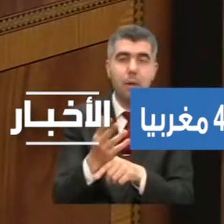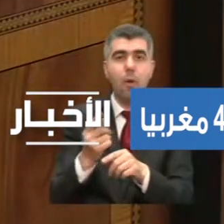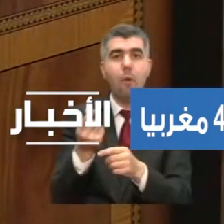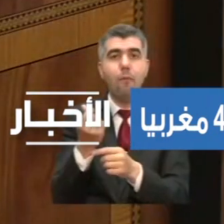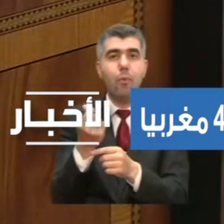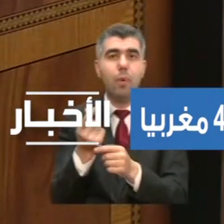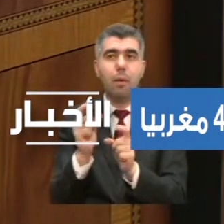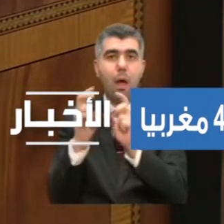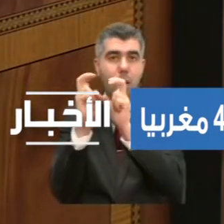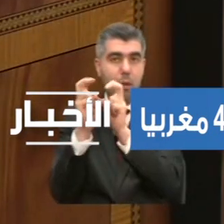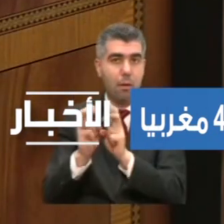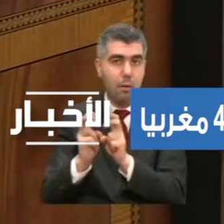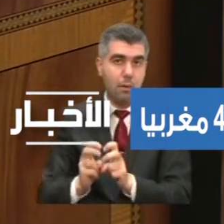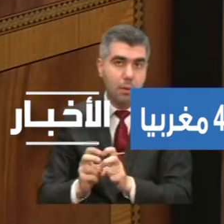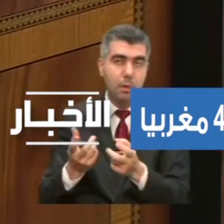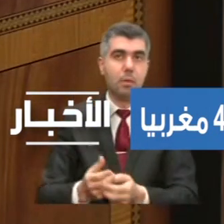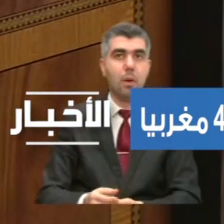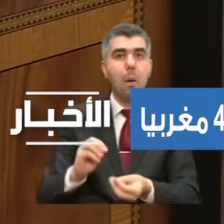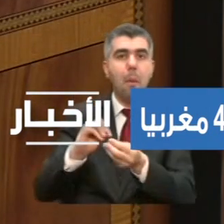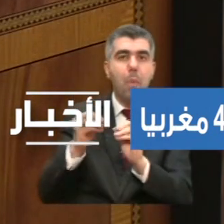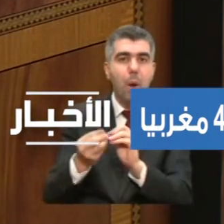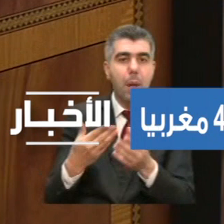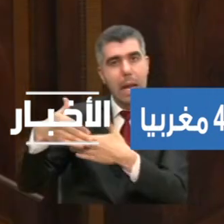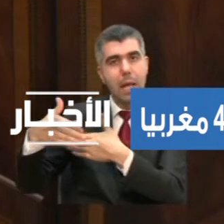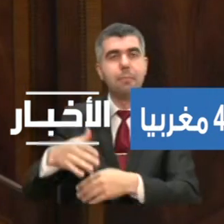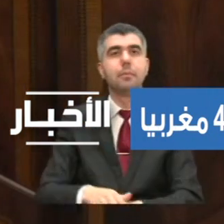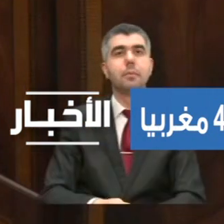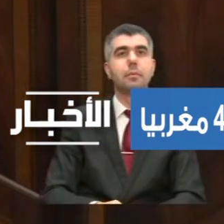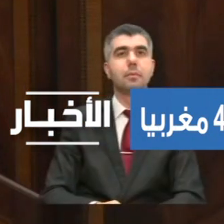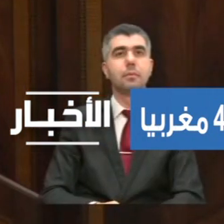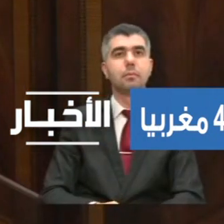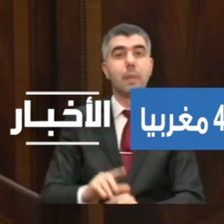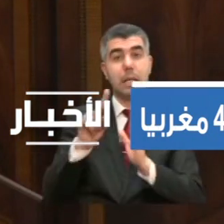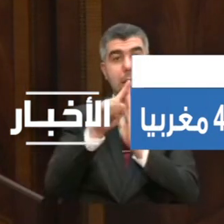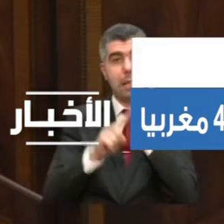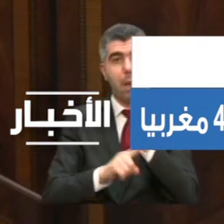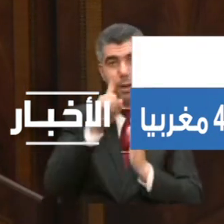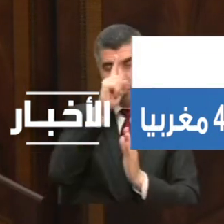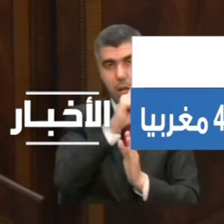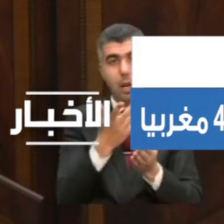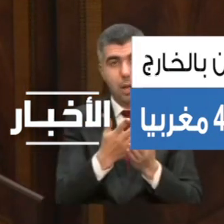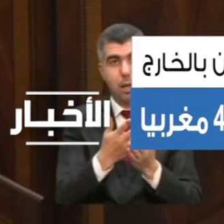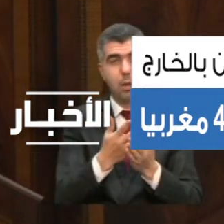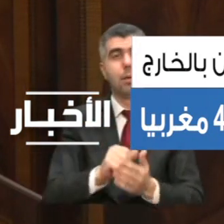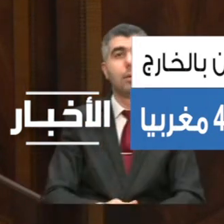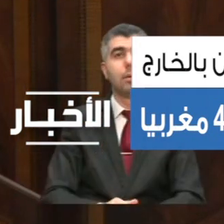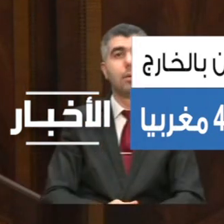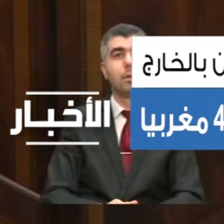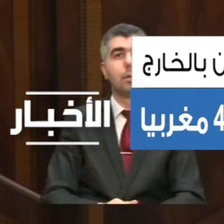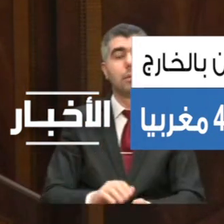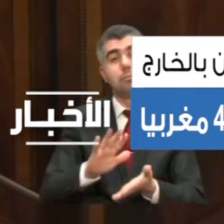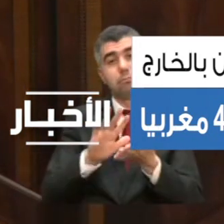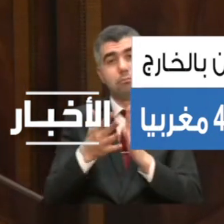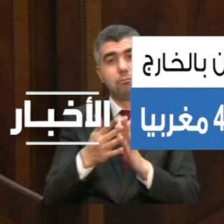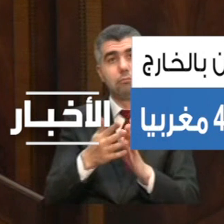والسنغال وبلجيكا وإيطاليا والمملكة المتحدة. هذا الأسبوع من 21 حتى 27 غادي نرجعوا المواطنين